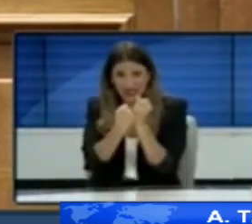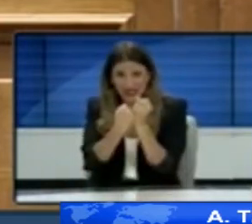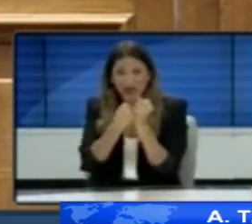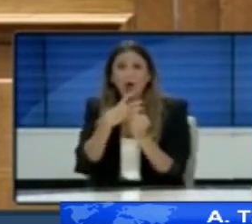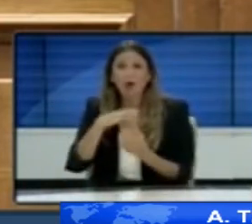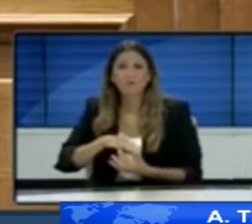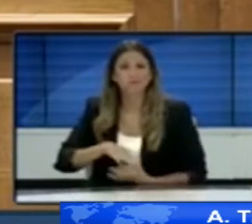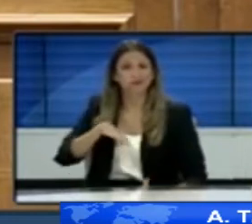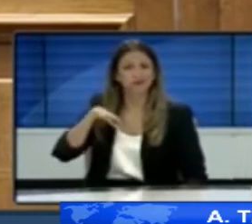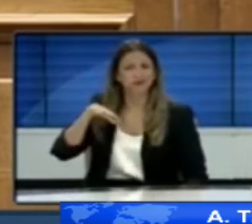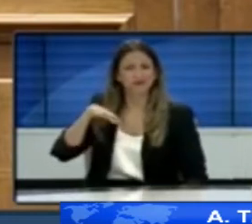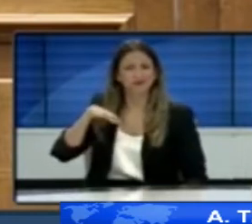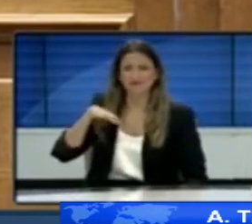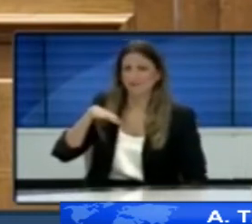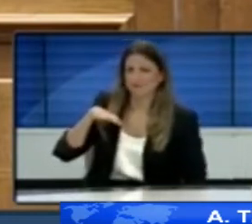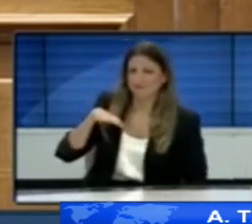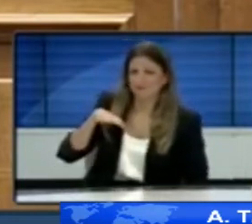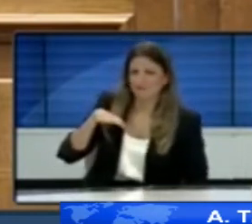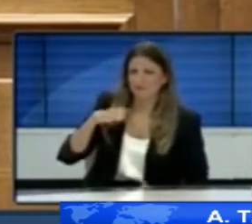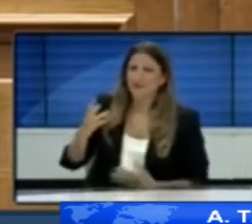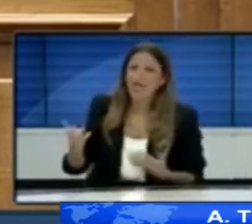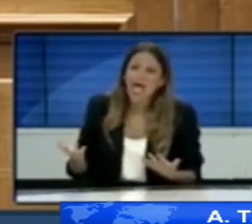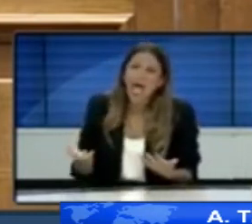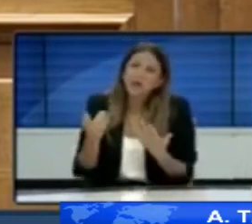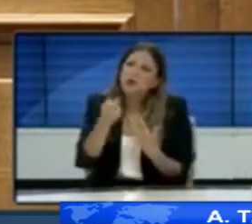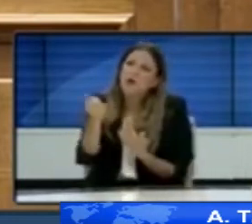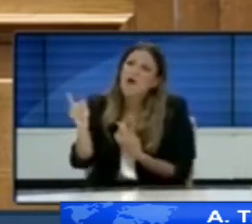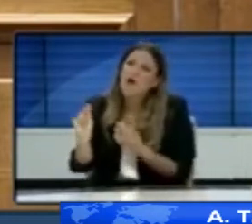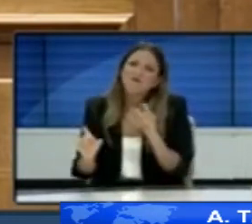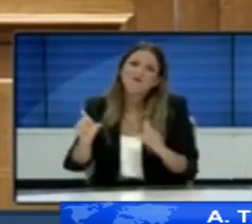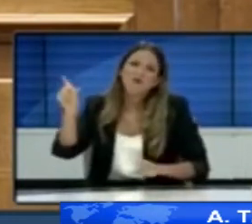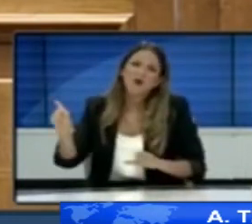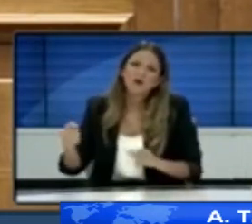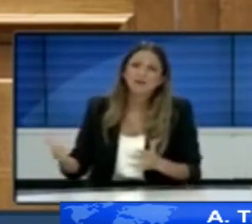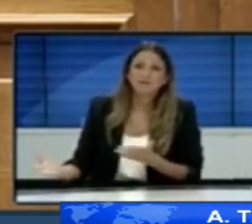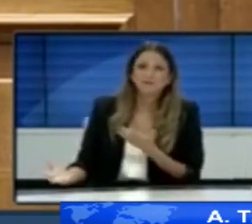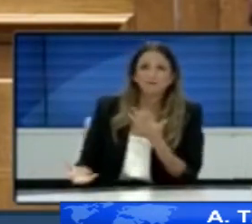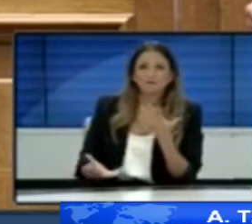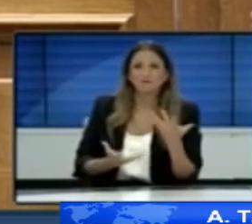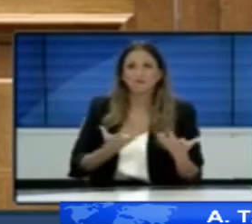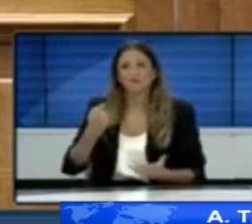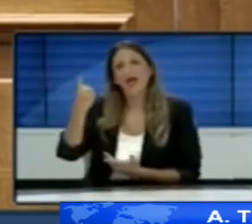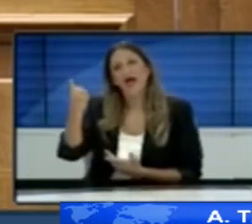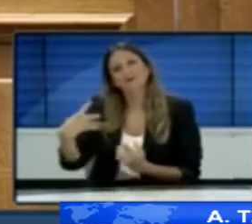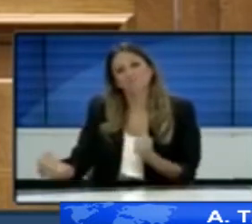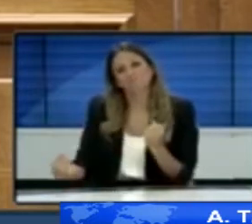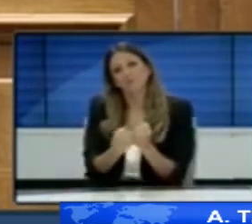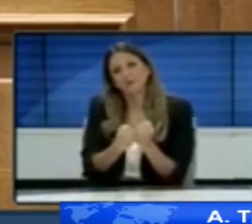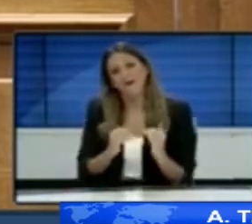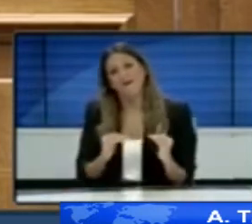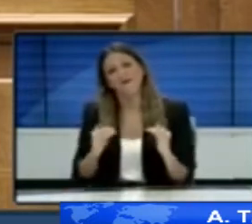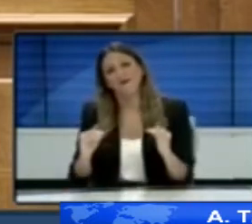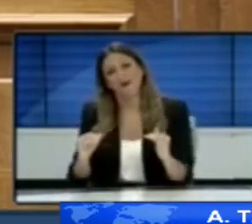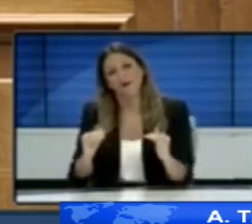ηθικού. Έστω και από τους αμήχανους βουλευτές σας. Τουλάχιστον αυτοί δεν σας γύρισαν την πλάτη, όπως η